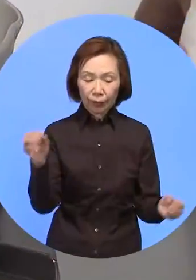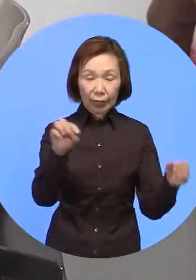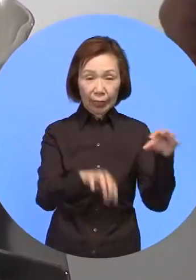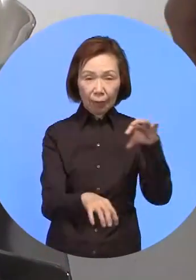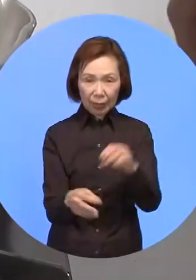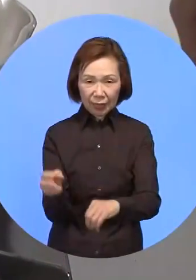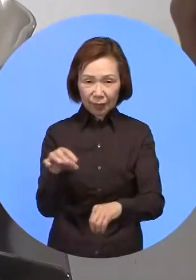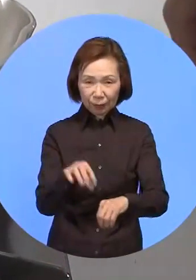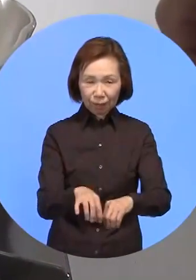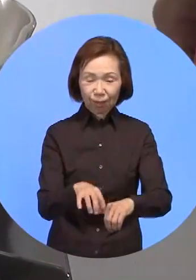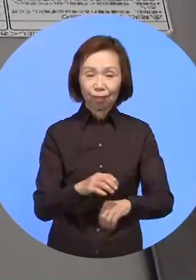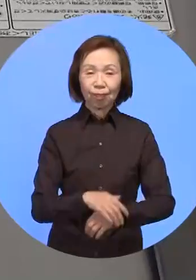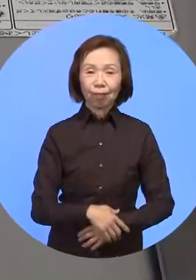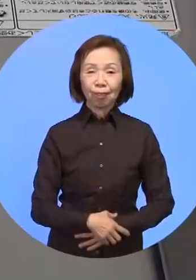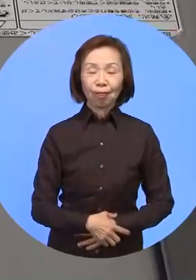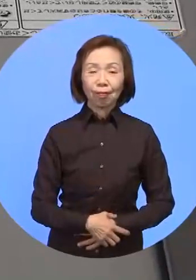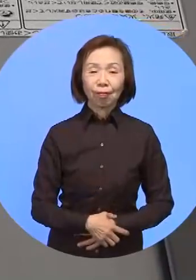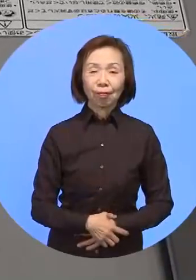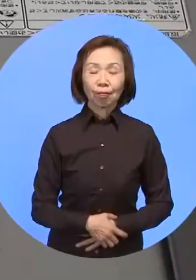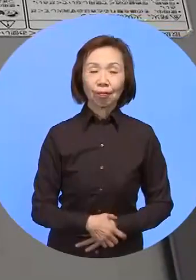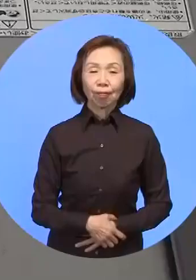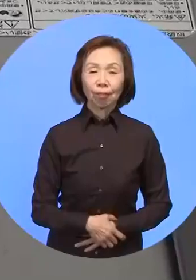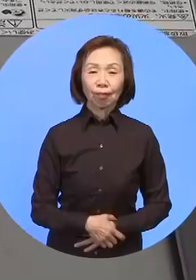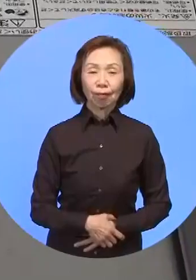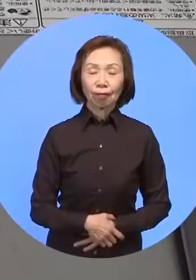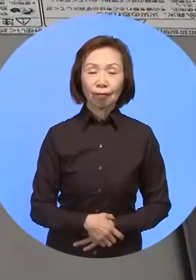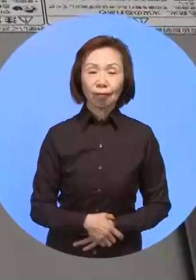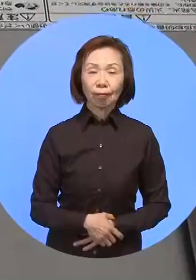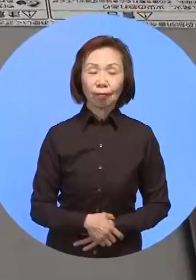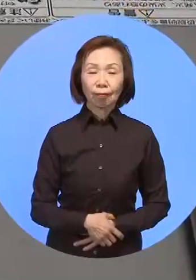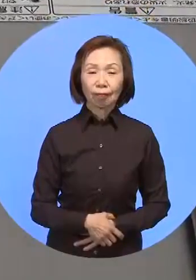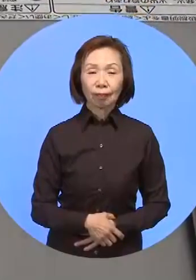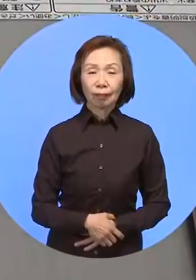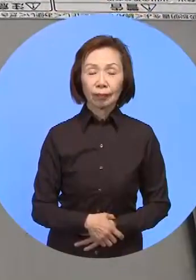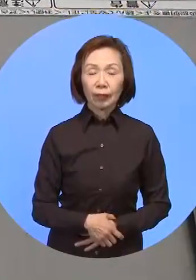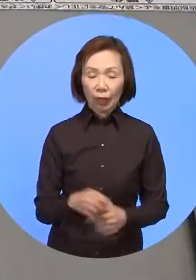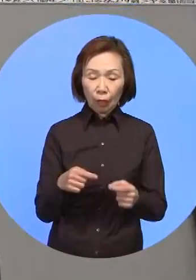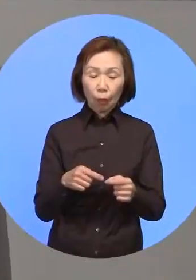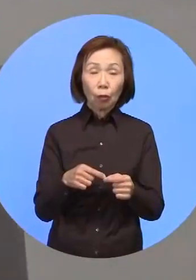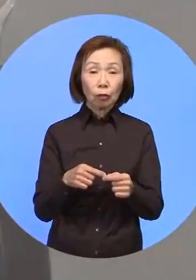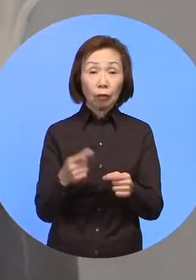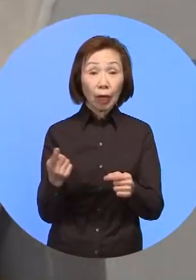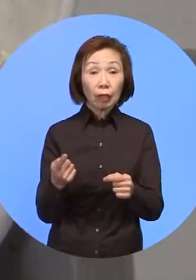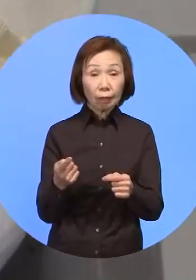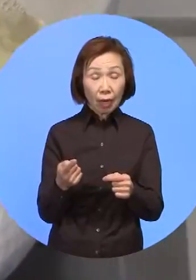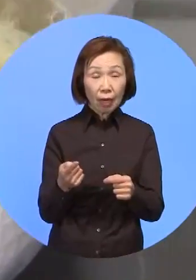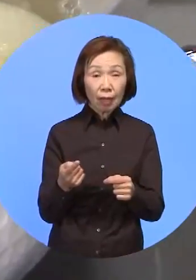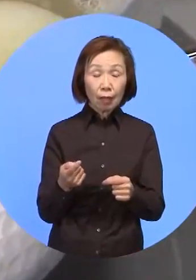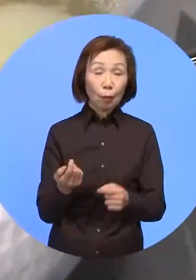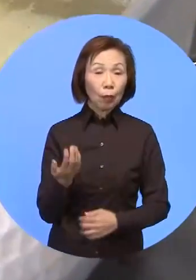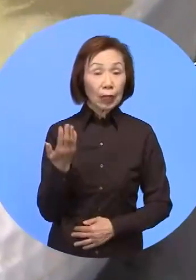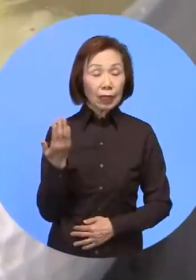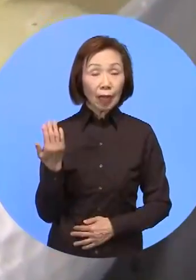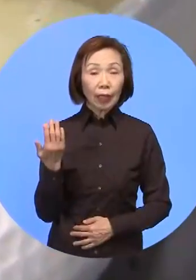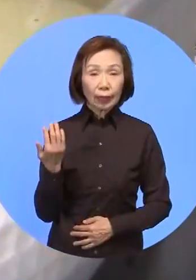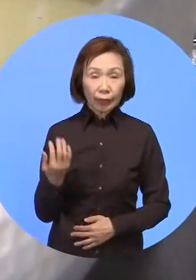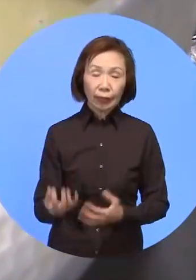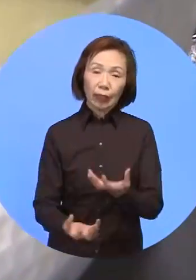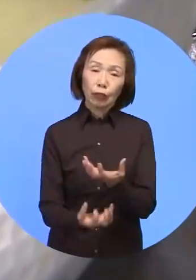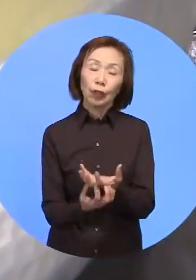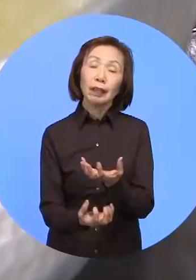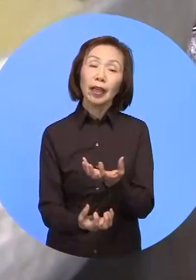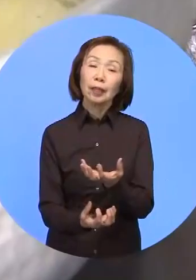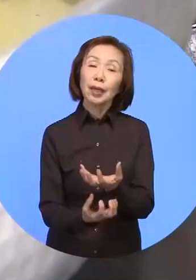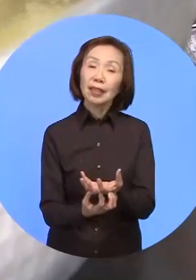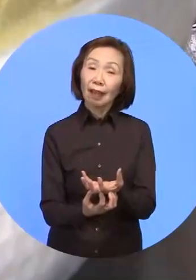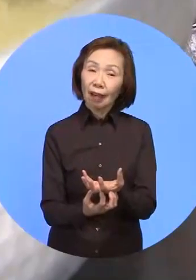。 くわいを入れていこうと思います。くわいは一旦下茹でしているので、里